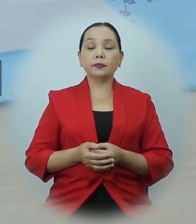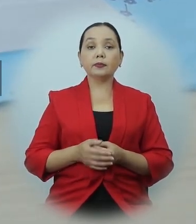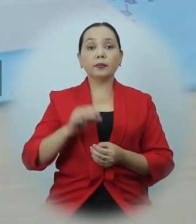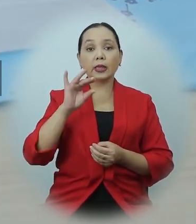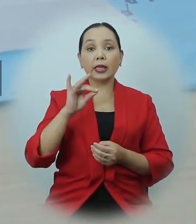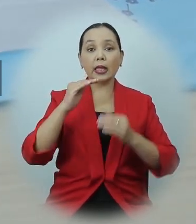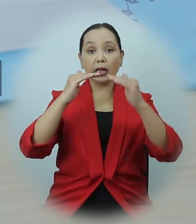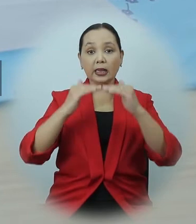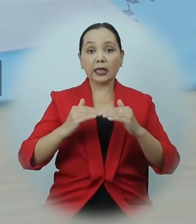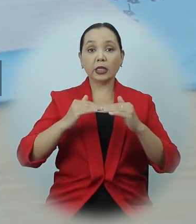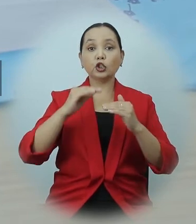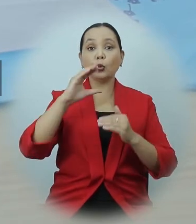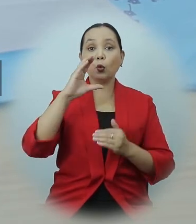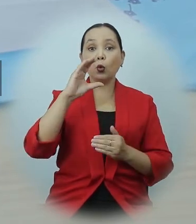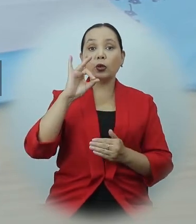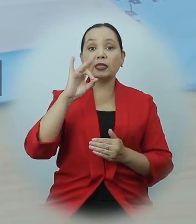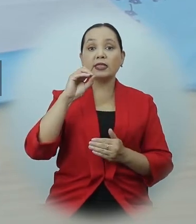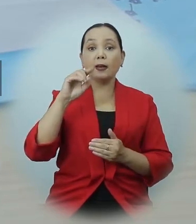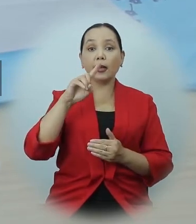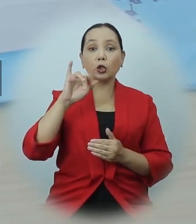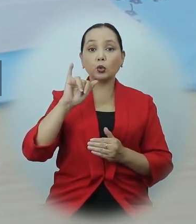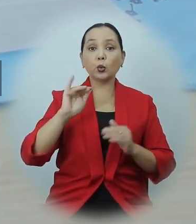и по нижнему срезу юбки.